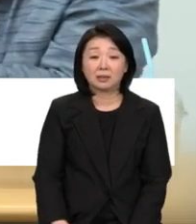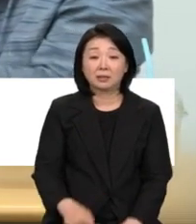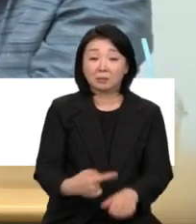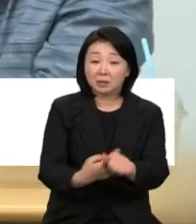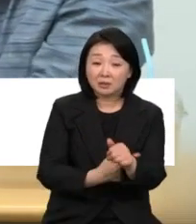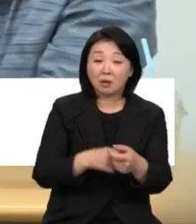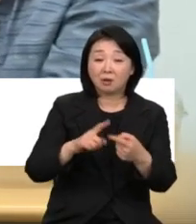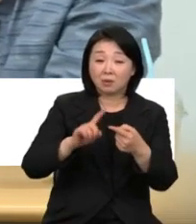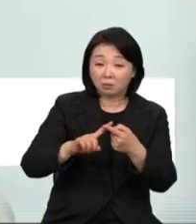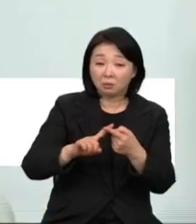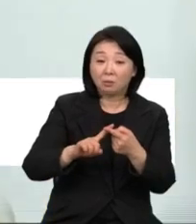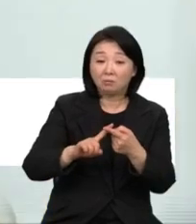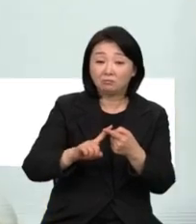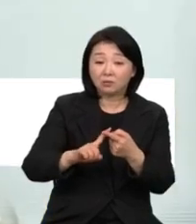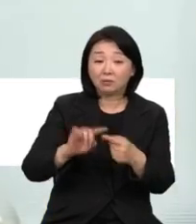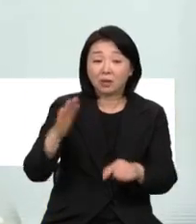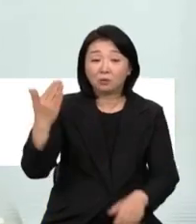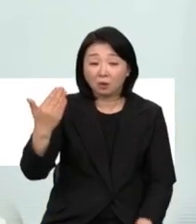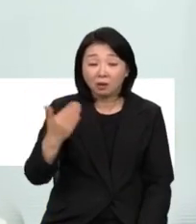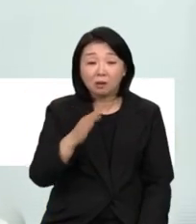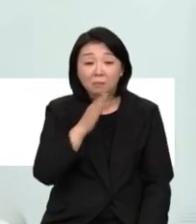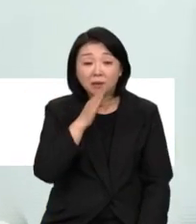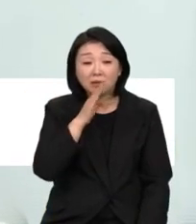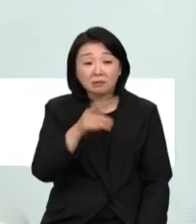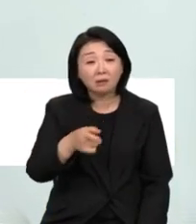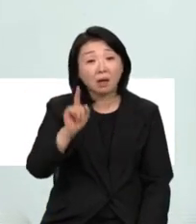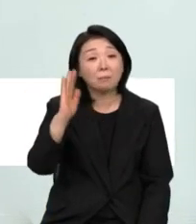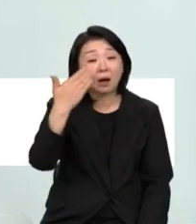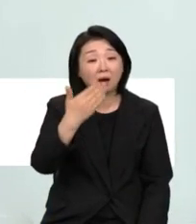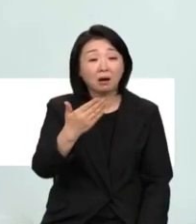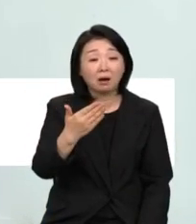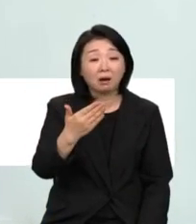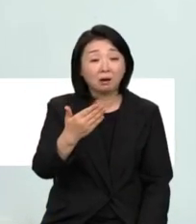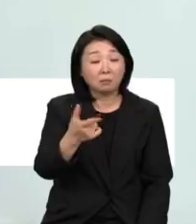자연스럽게 그렇게 되면 어떻게 돼? 쓰는 거잖아. 그게